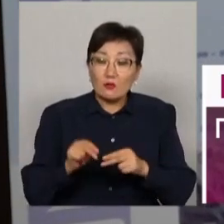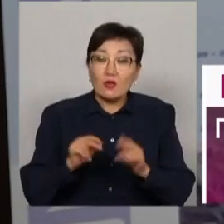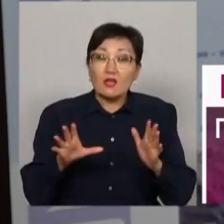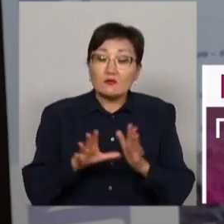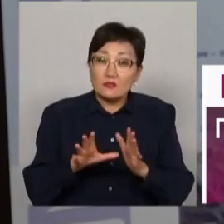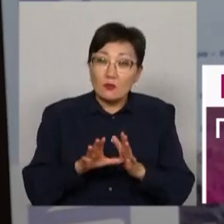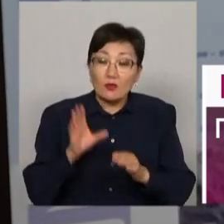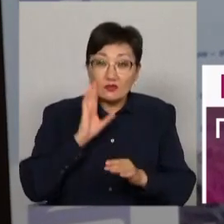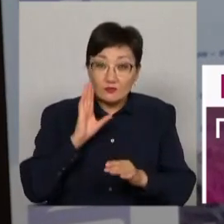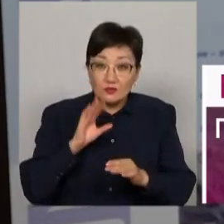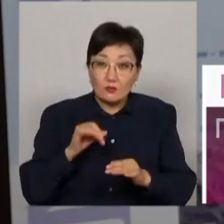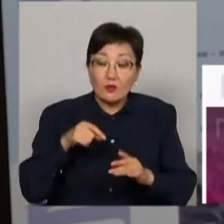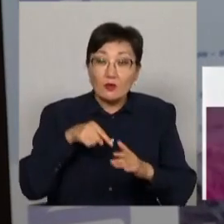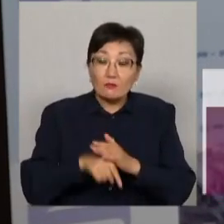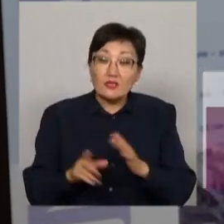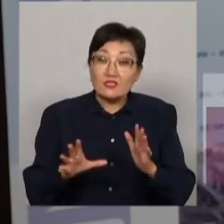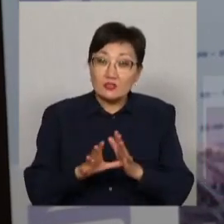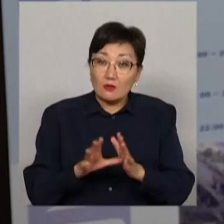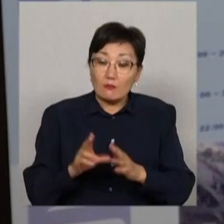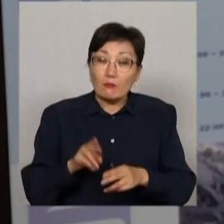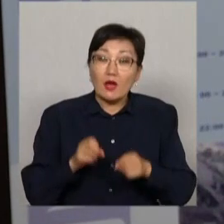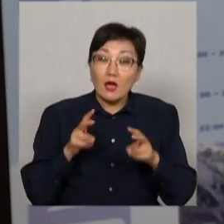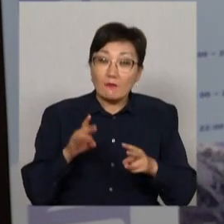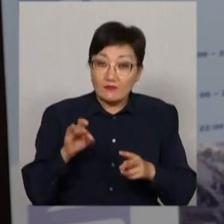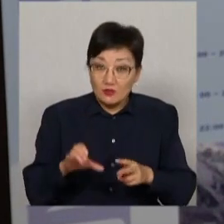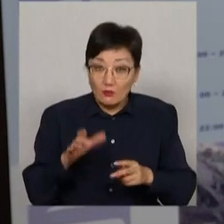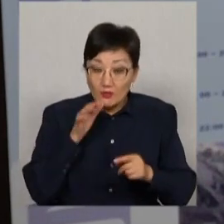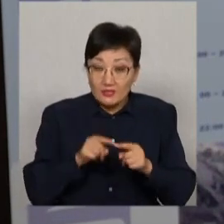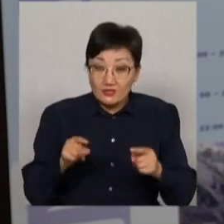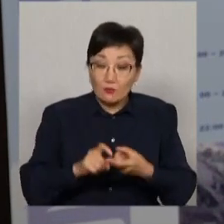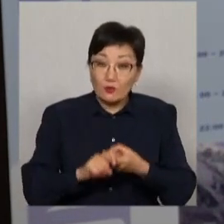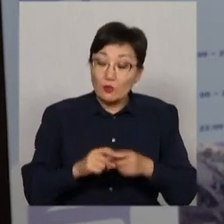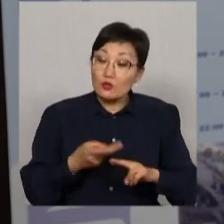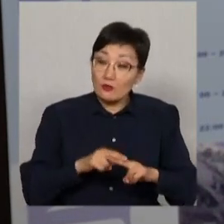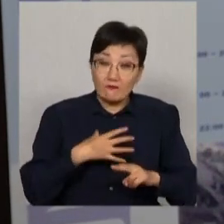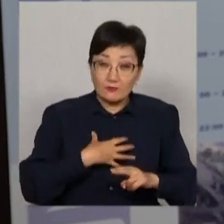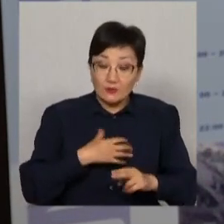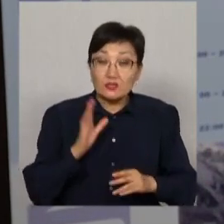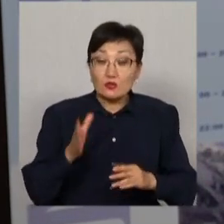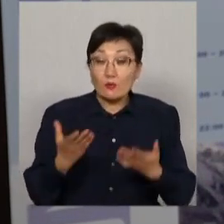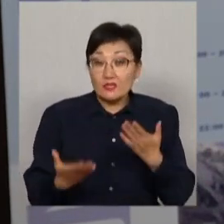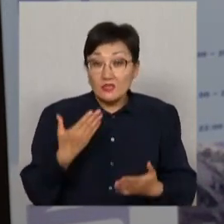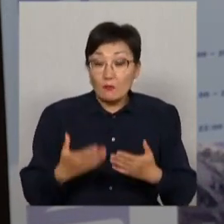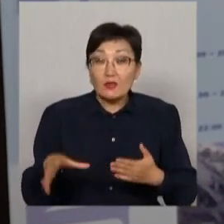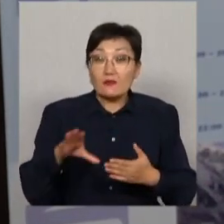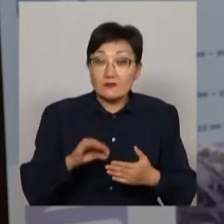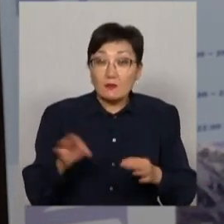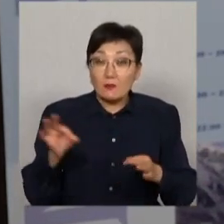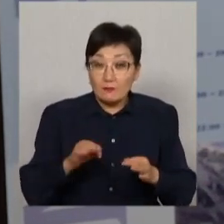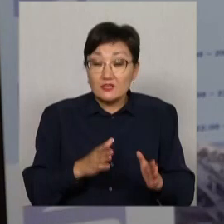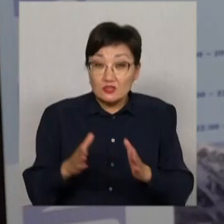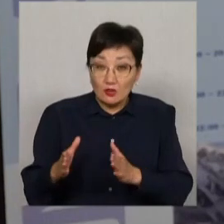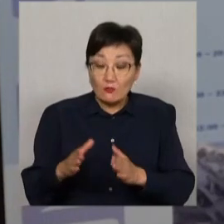вода целенаправленно бьет энергией по опасным вирусам. В период пандемии это крайне важно. В будущем, если наладим все моменты,